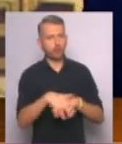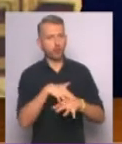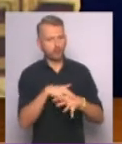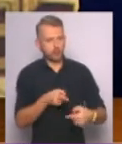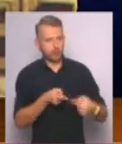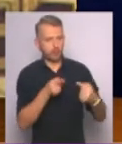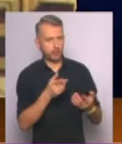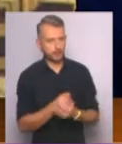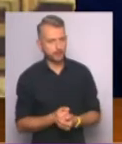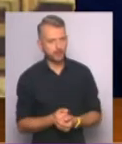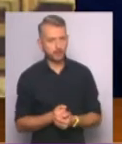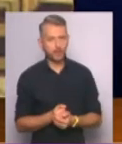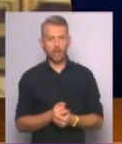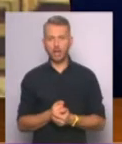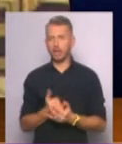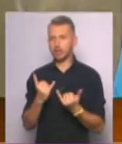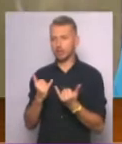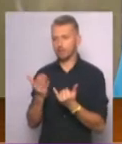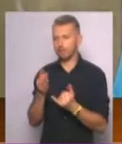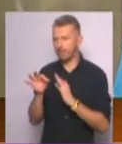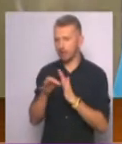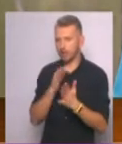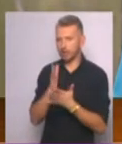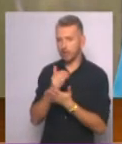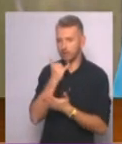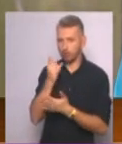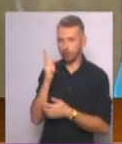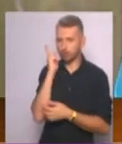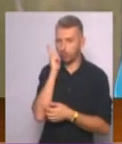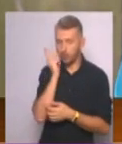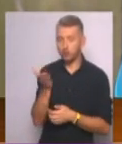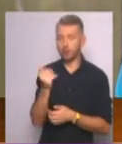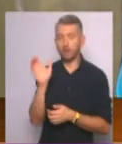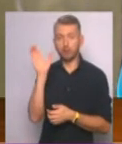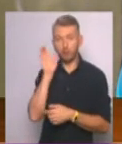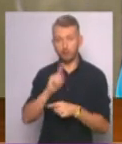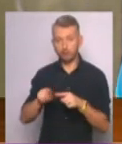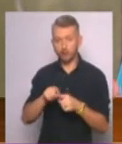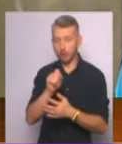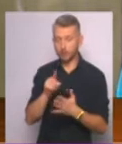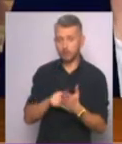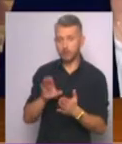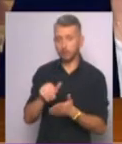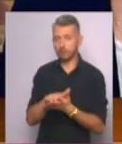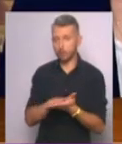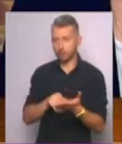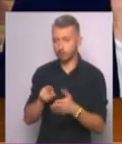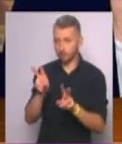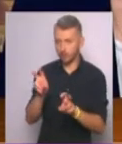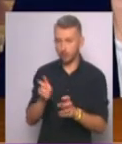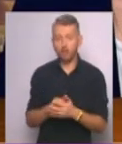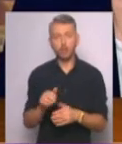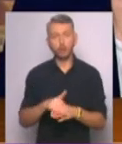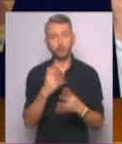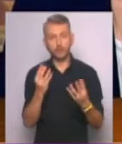Так, пані Наталя, в січні... зараз давайте, підказую, що є дзвінок з мобільного, давайте ми послухаємо дуже швиденько запитання і потім продовжимо так, цю тему. Добре. Добрий